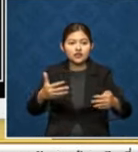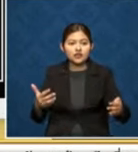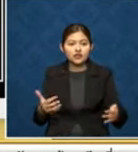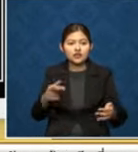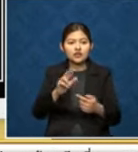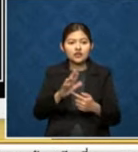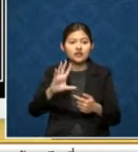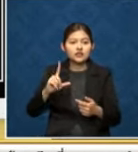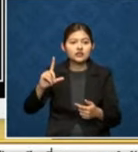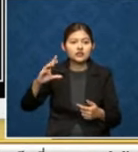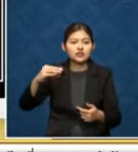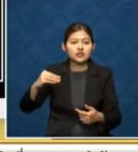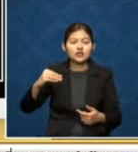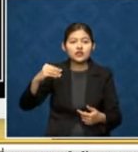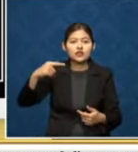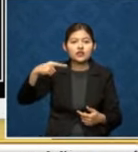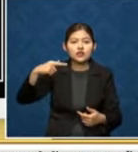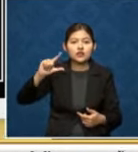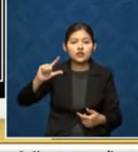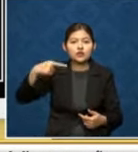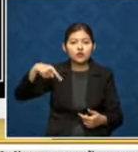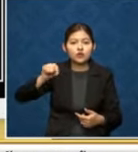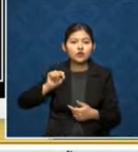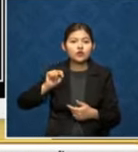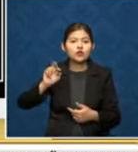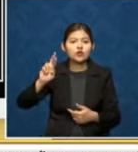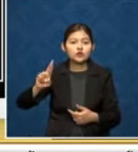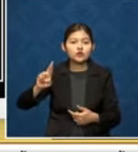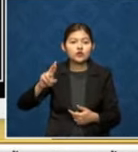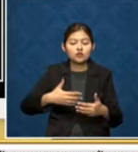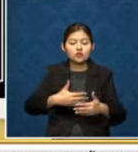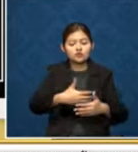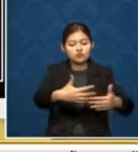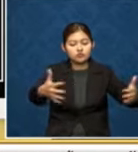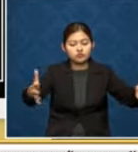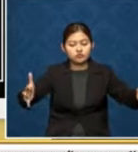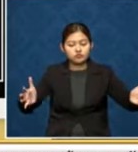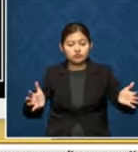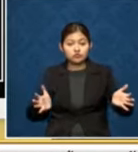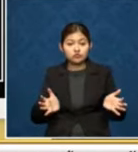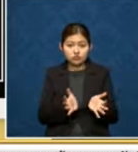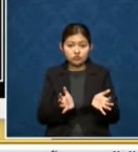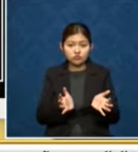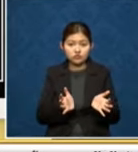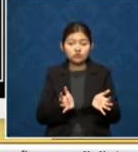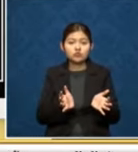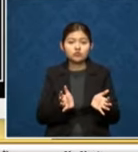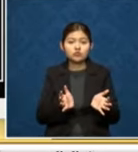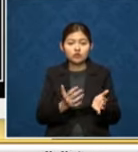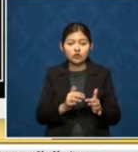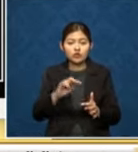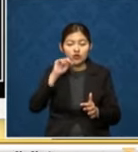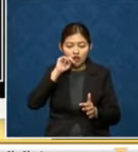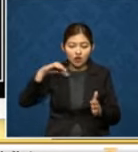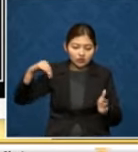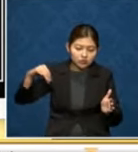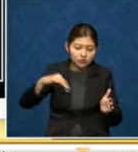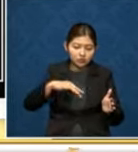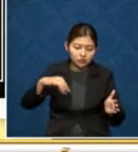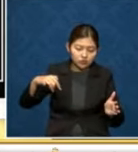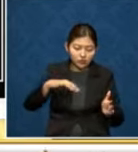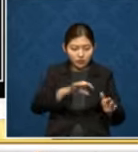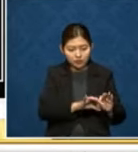จากพระรามหลีมีขออนุญาตฮะตอนนี้สปริงเกอร์นั้นยังเหลืออีกประมาณ2เมตรที่น้ำจะล้นสปริงเกอ